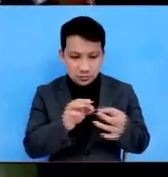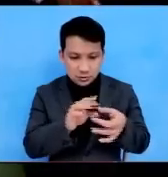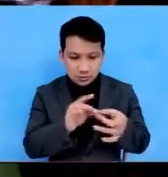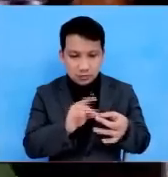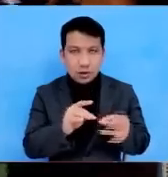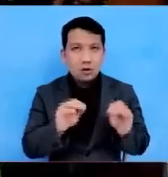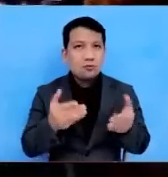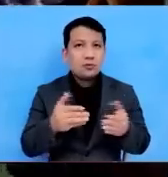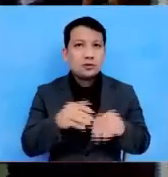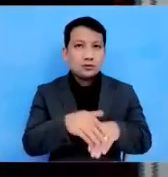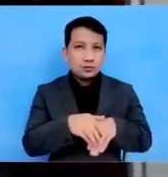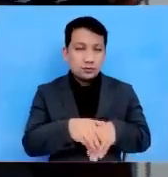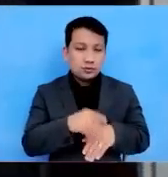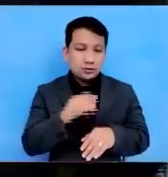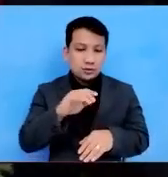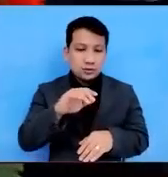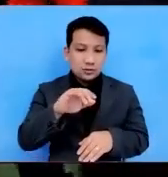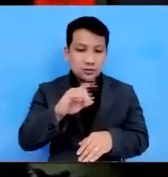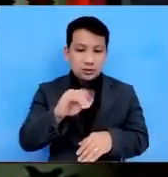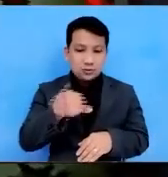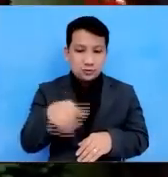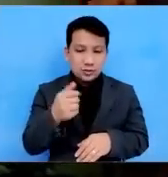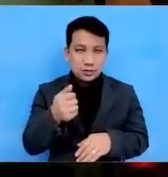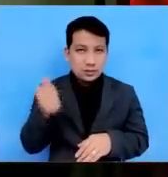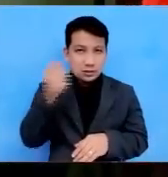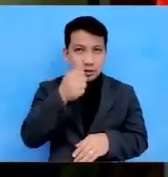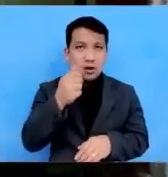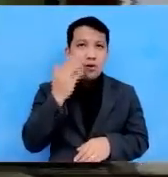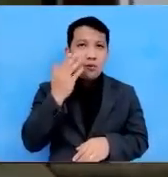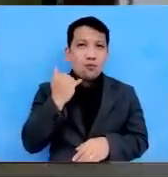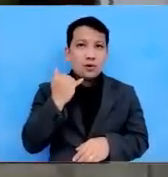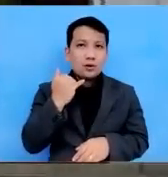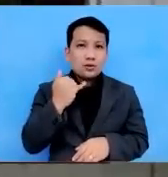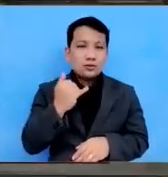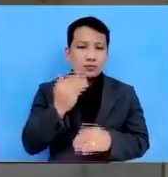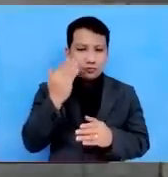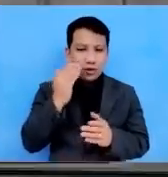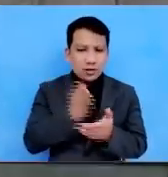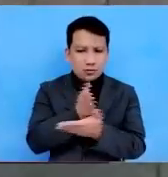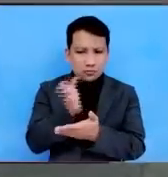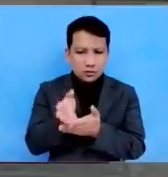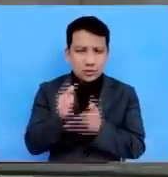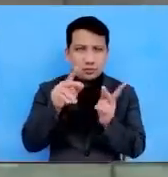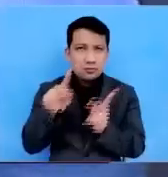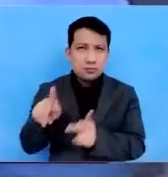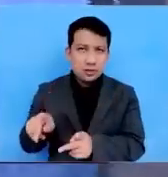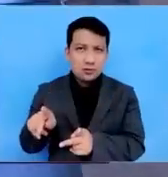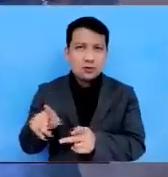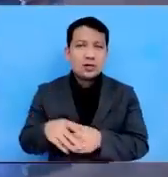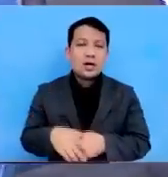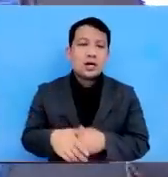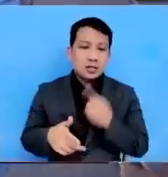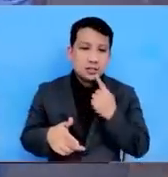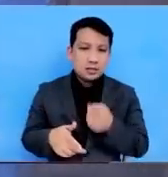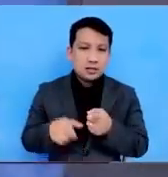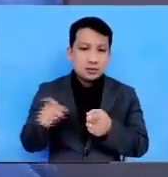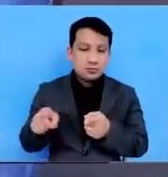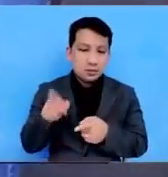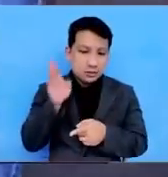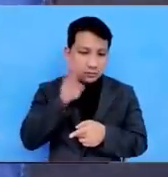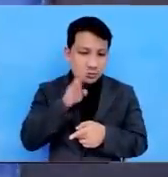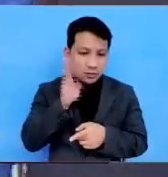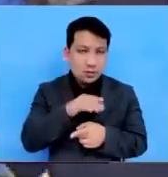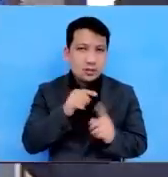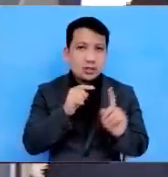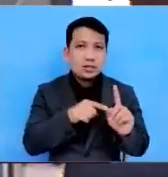si Justice Secretary Boy Remulla kung bakit umabot ng Palawan ang mga sangkot na inmate. Pero ayon sa kapatid ni Lapid na si Roy Mabasa,